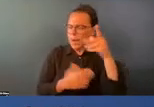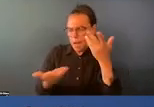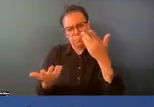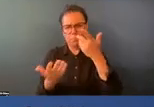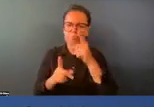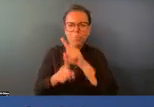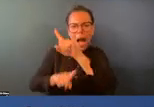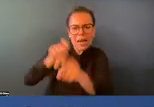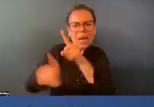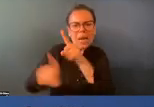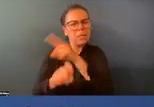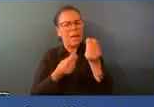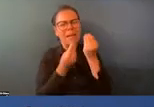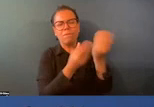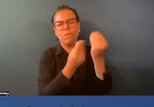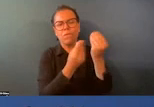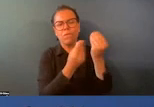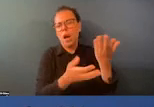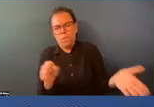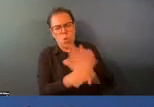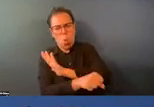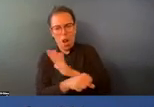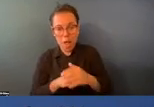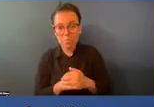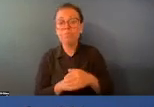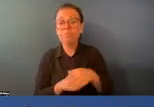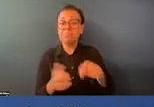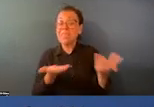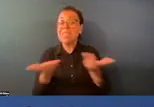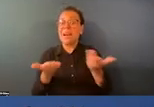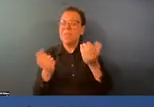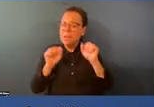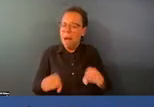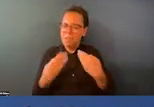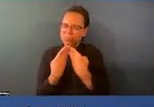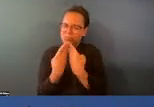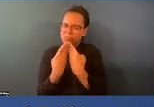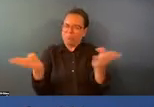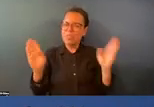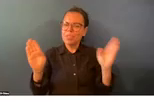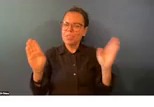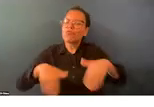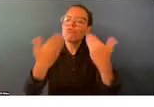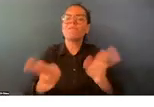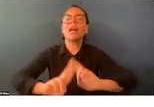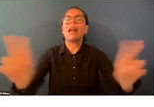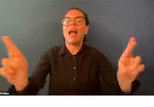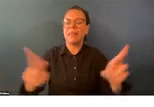предоставлять другие спектры услуг населению. Next slide, пожалуйста.